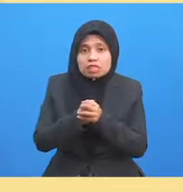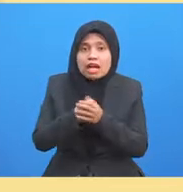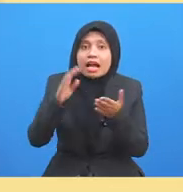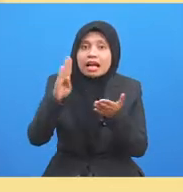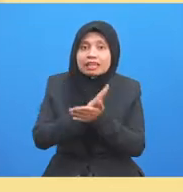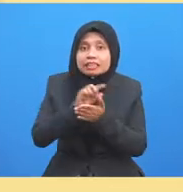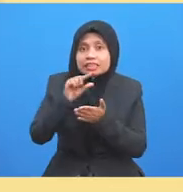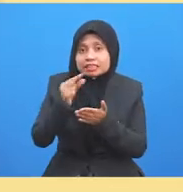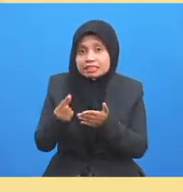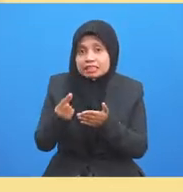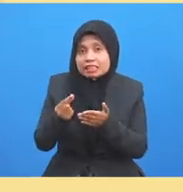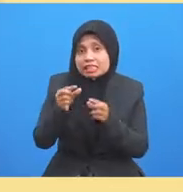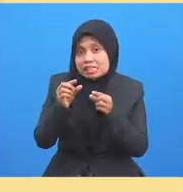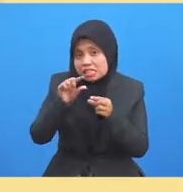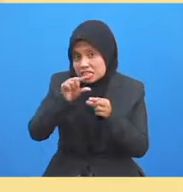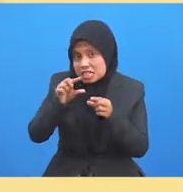dan foam.